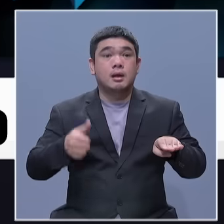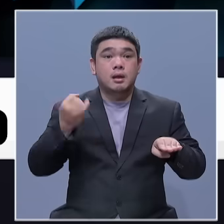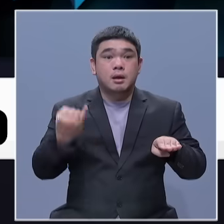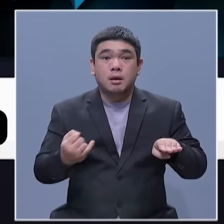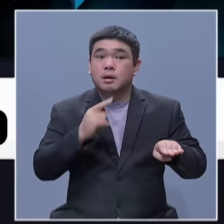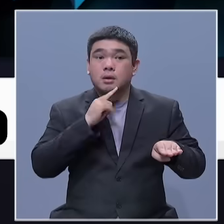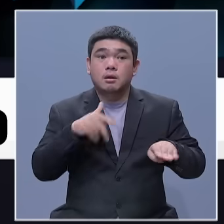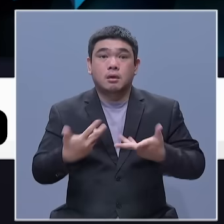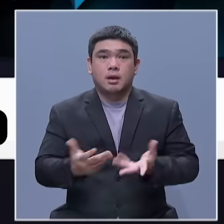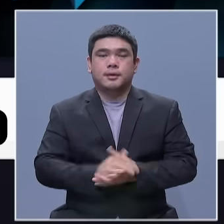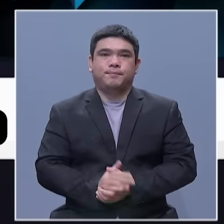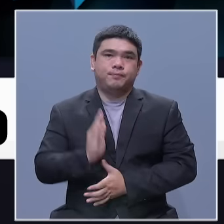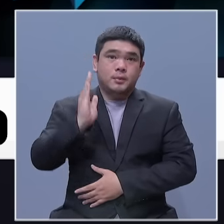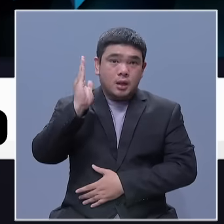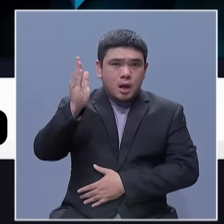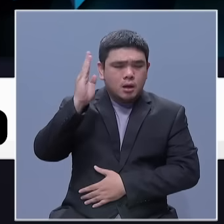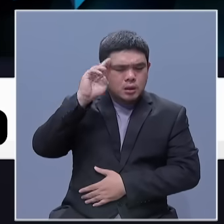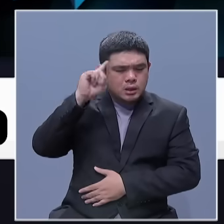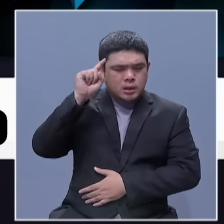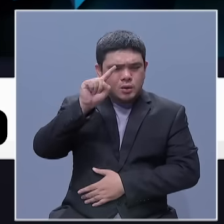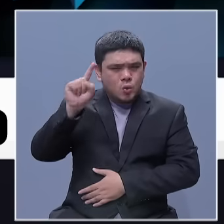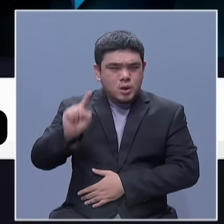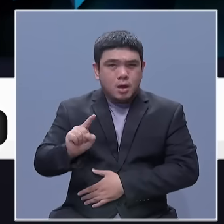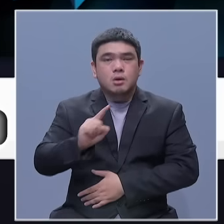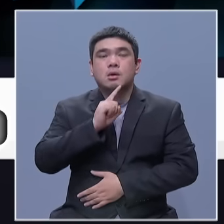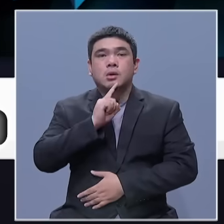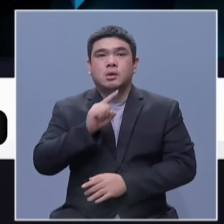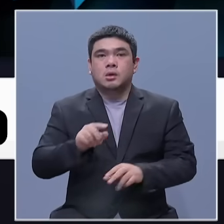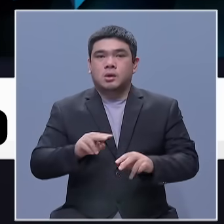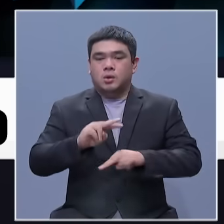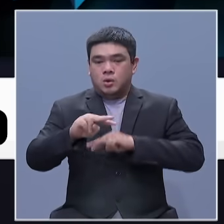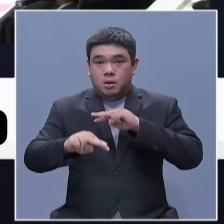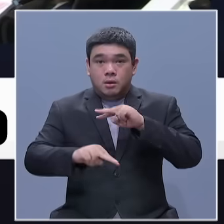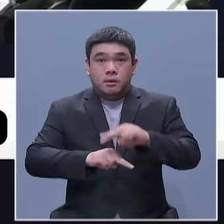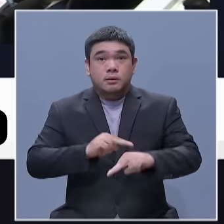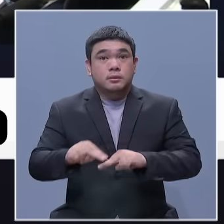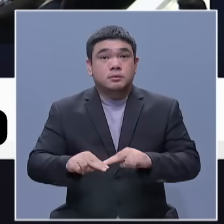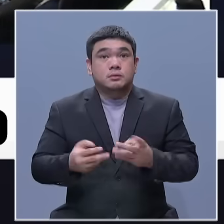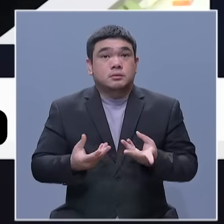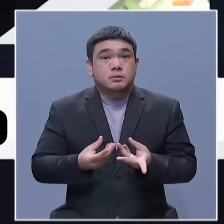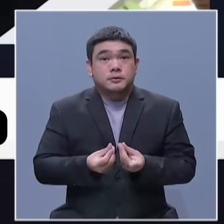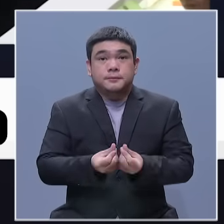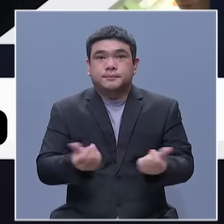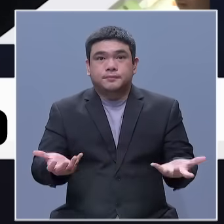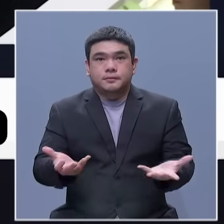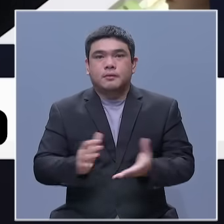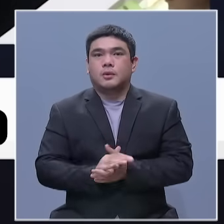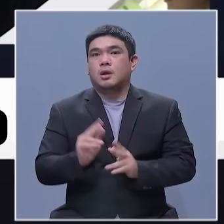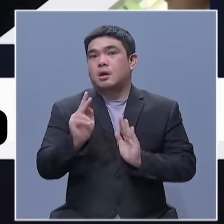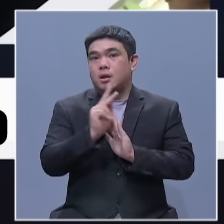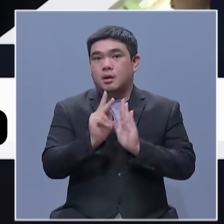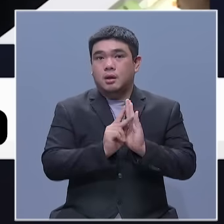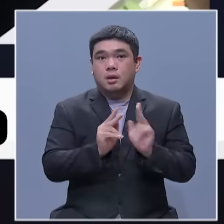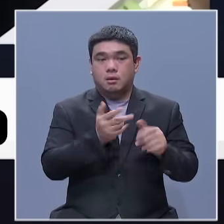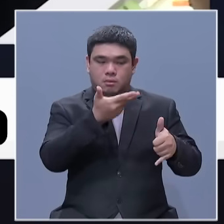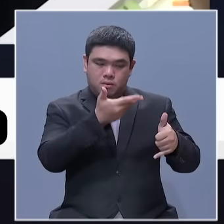คะ ครับ เอาอย่างไรก็ตามยังมีการตั้งข้อสังเกตเพิ่มเติมว่าการสอบสวนของพรรคมีรายละเอียดยังไงเพราะคนที่ได้เป็นกรรมการวินัยของพร